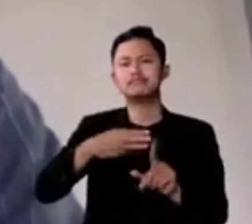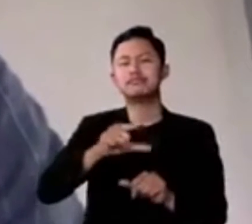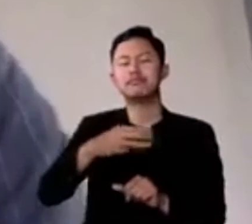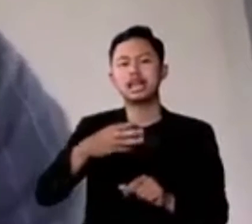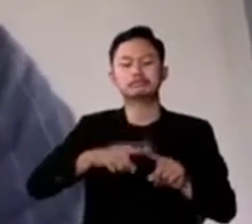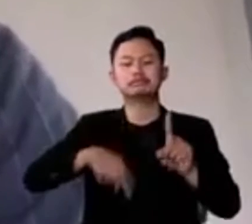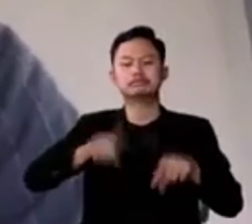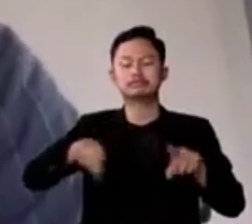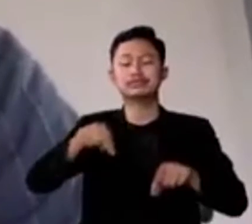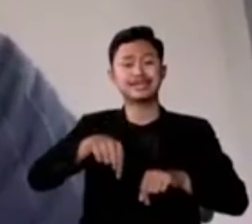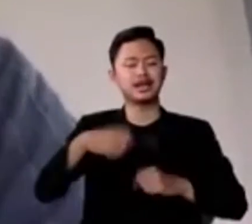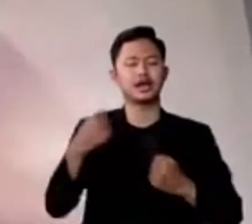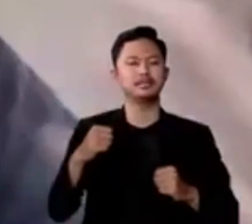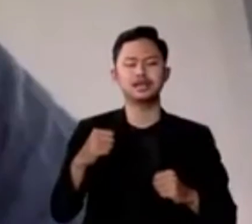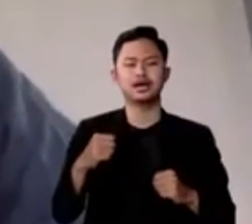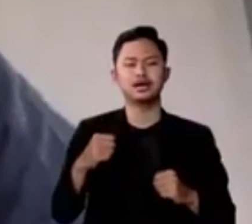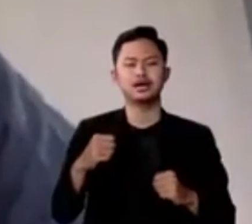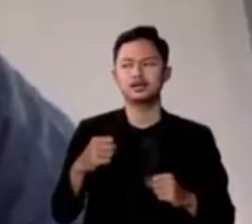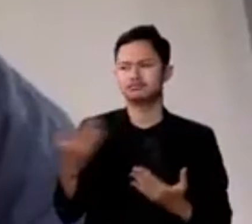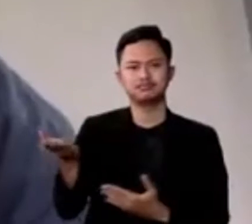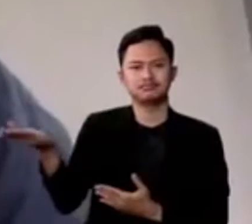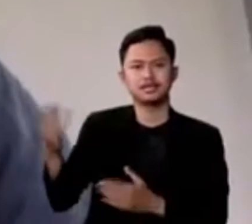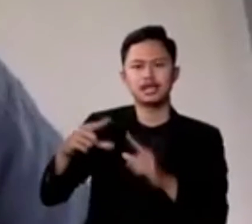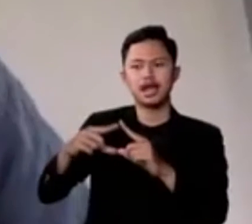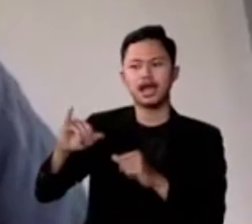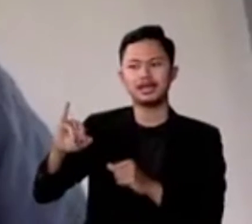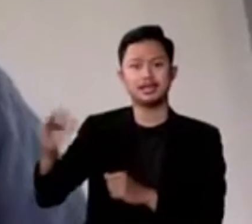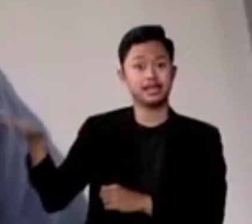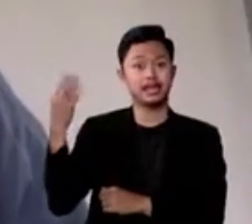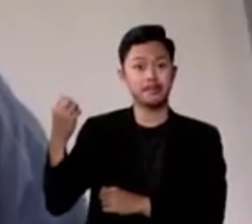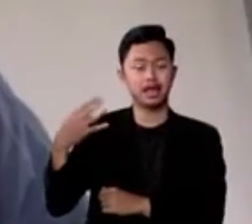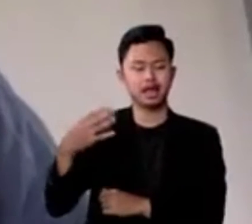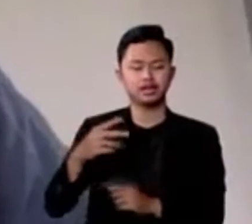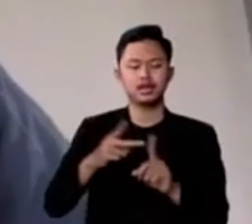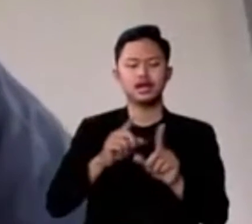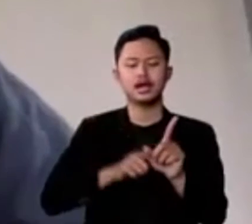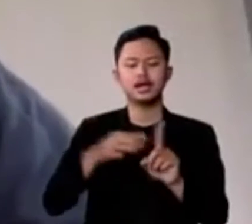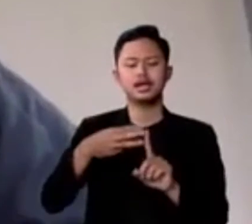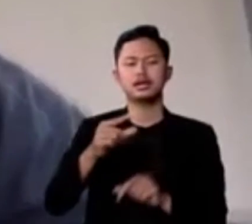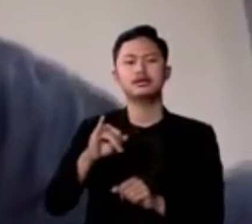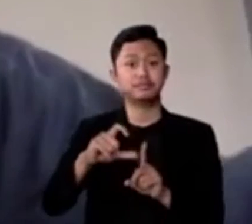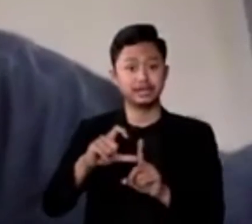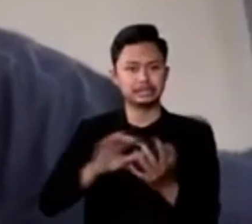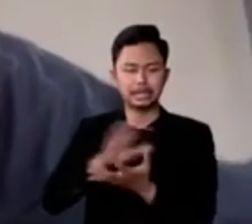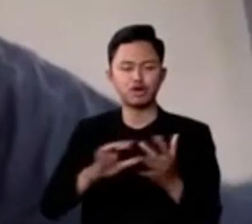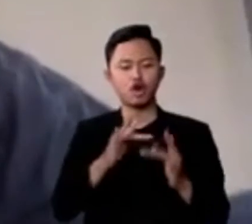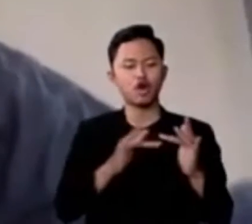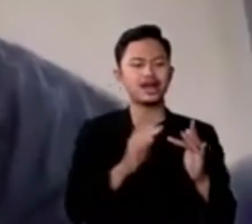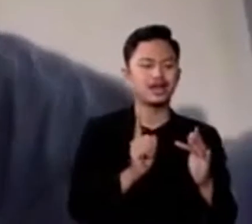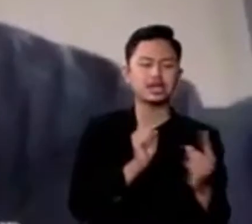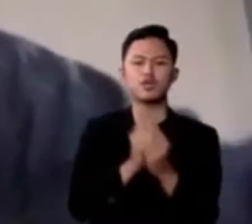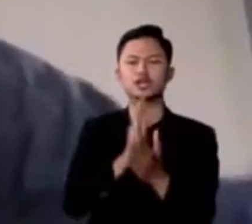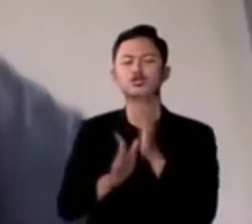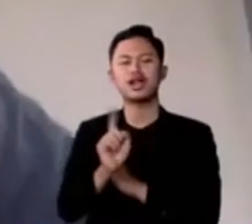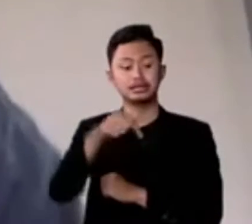emas hari tadi soal kita jadi Hybrid terus terang Beyonce sendiripun juga sekarang kita bergeraknya begitu Jadi ada yang